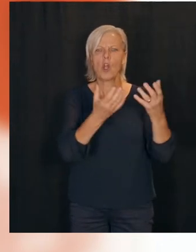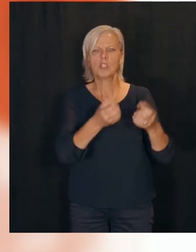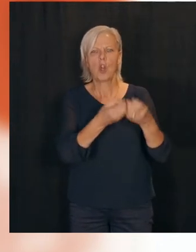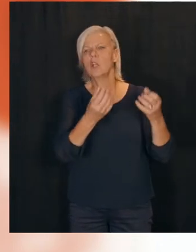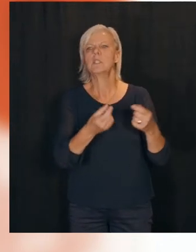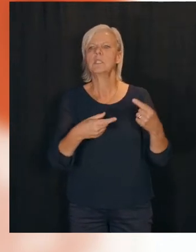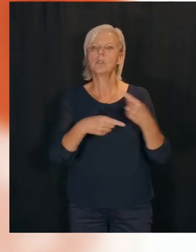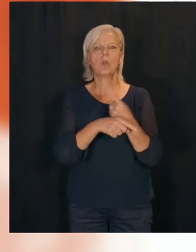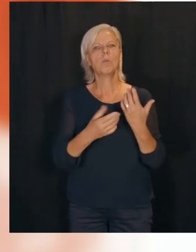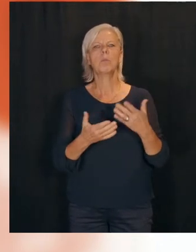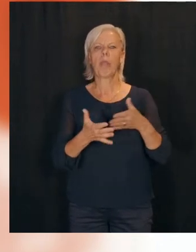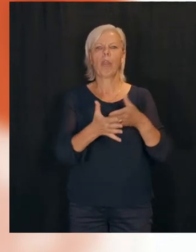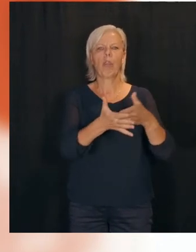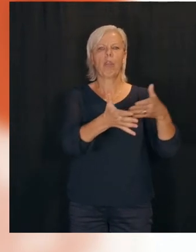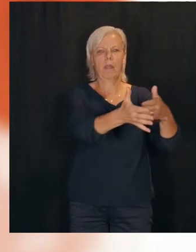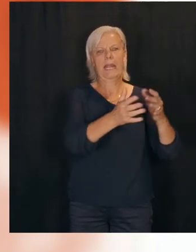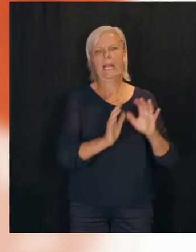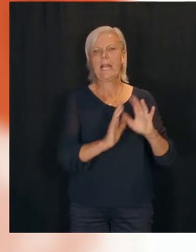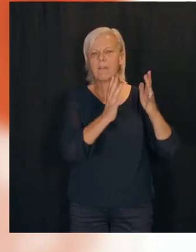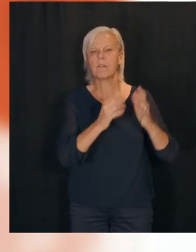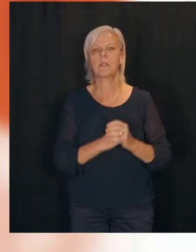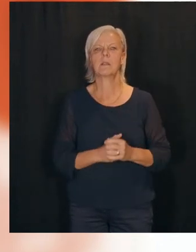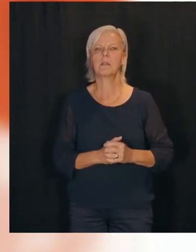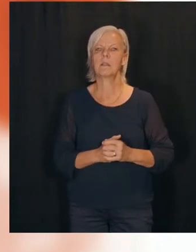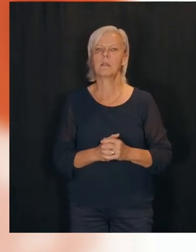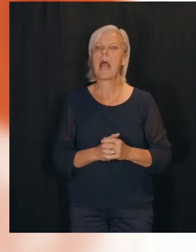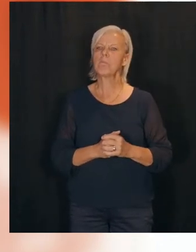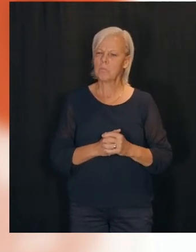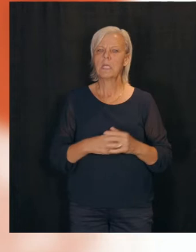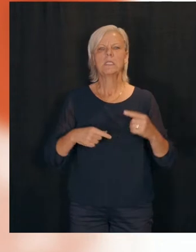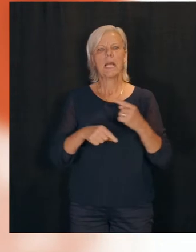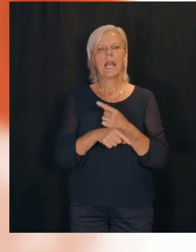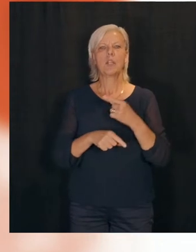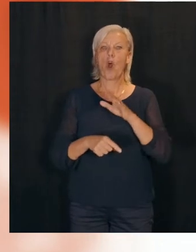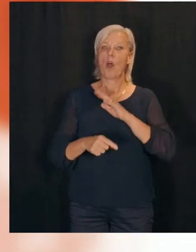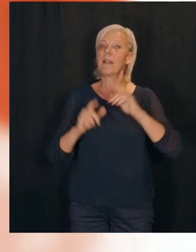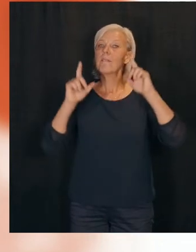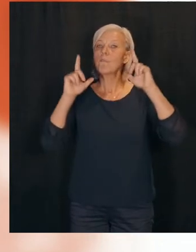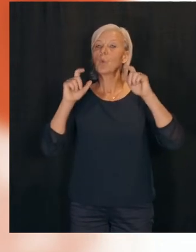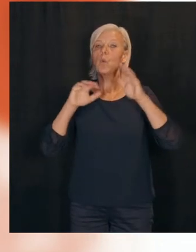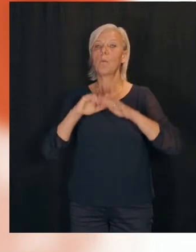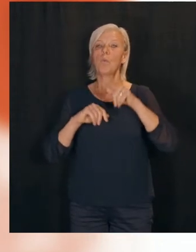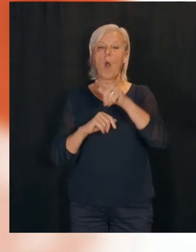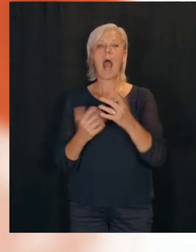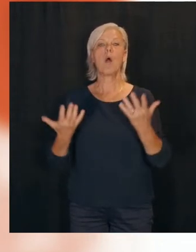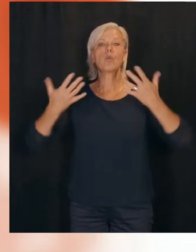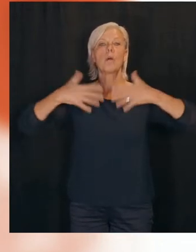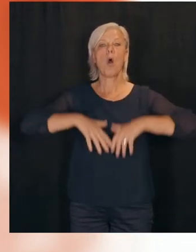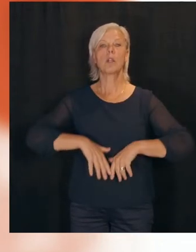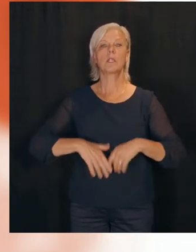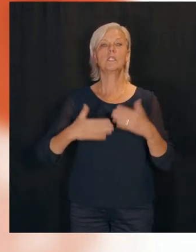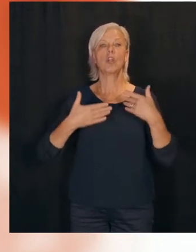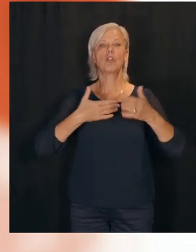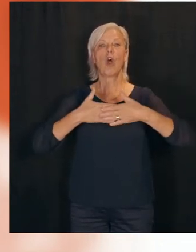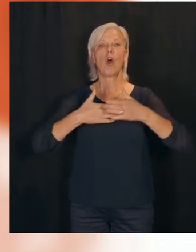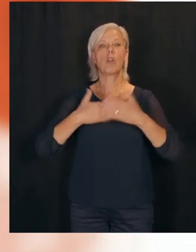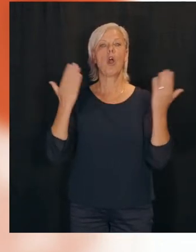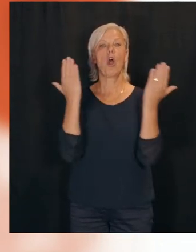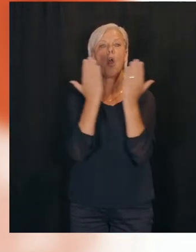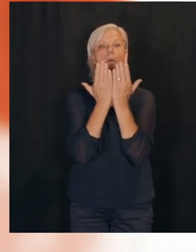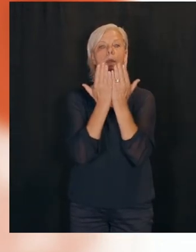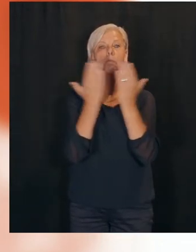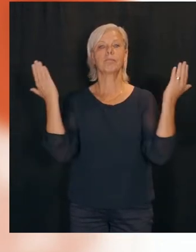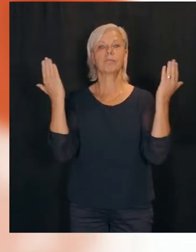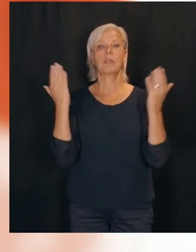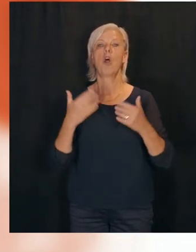skapar oflyt i livet. Utan som här, jag har med ett foto på en automatisk dörröppnare. En automatisk dörröppnare öppnar sig